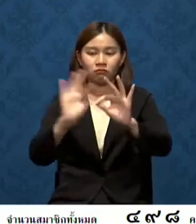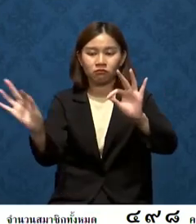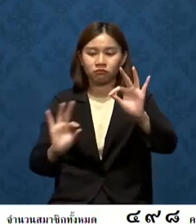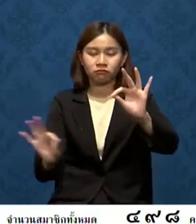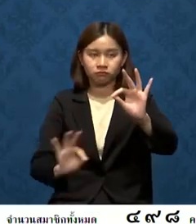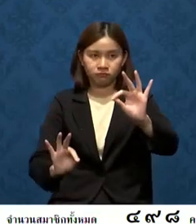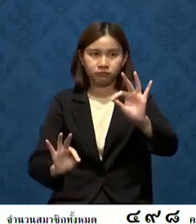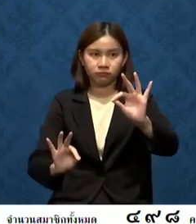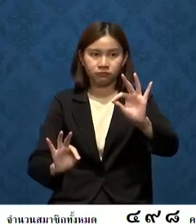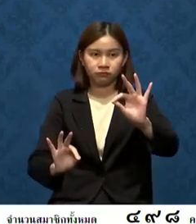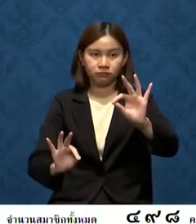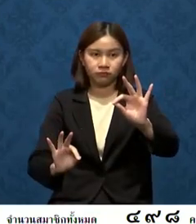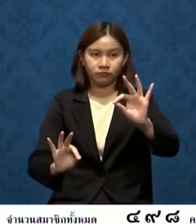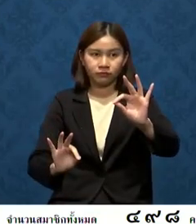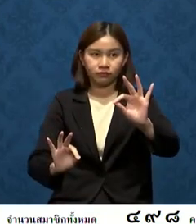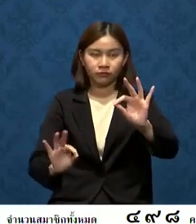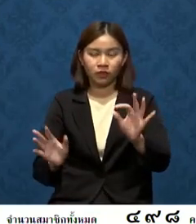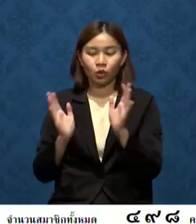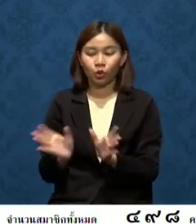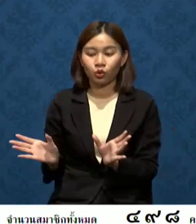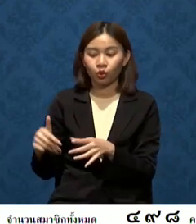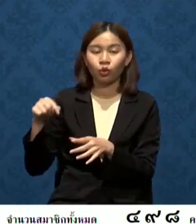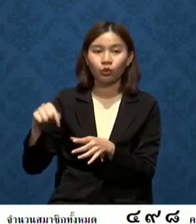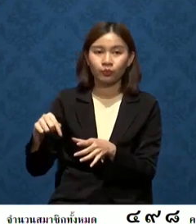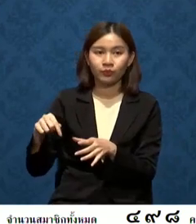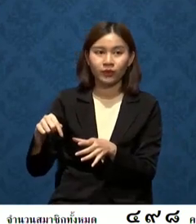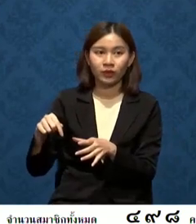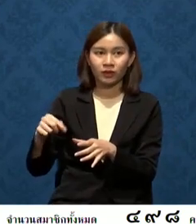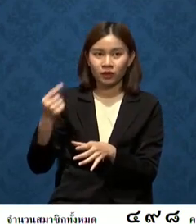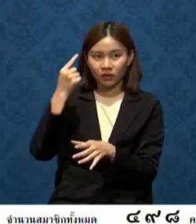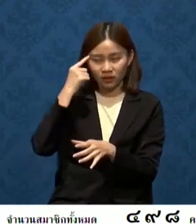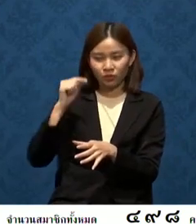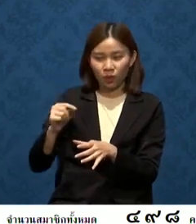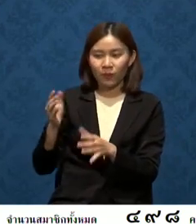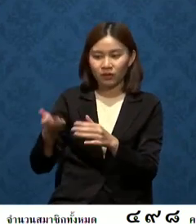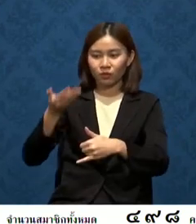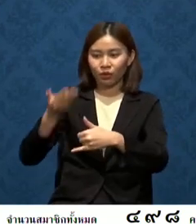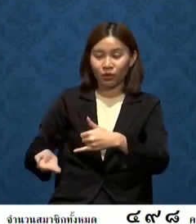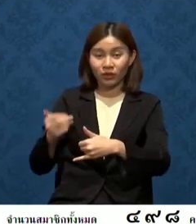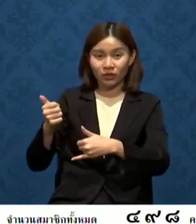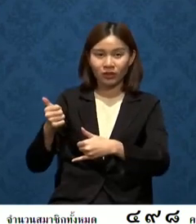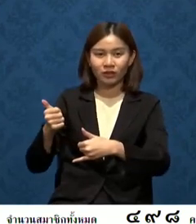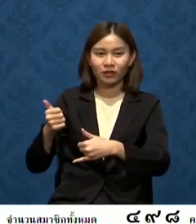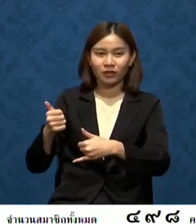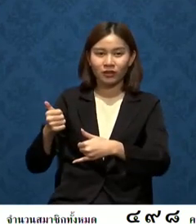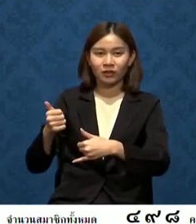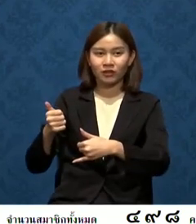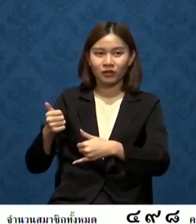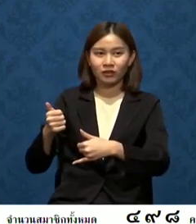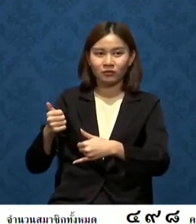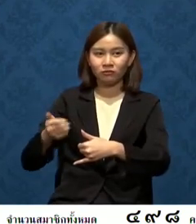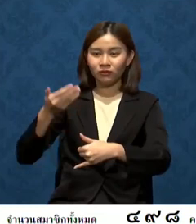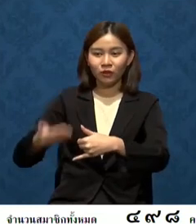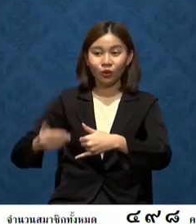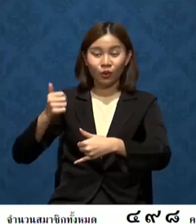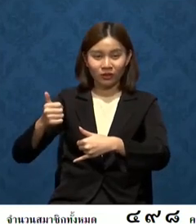โดยคนจำนวนหนึ่งที่ถูกมองว่าเป็นคนดีการเป็นคน